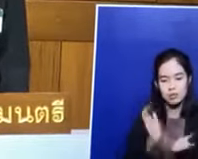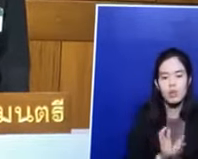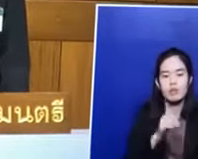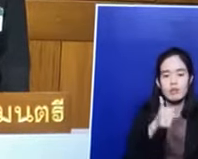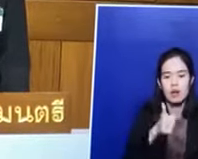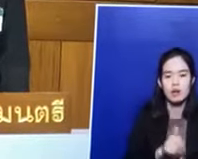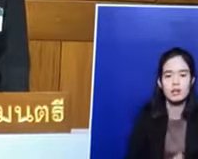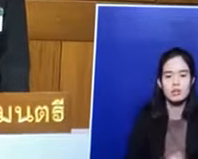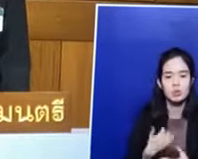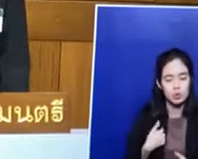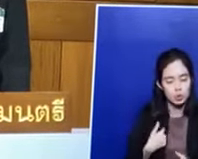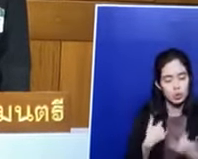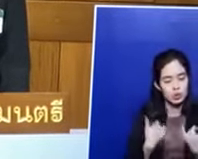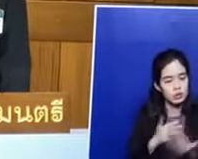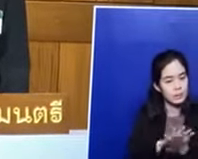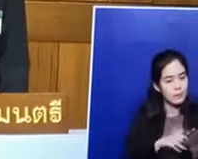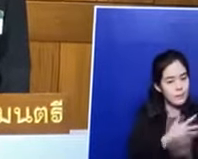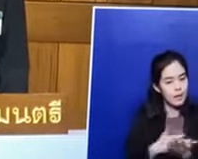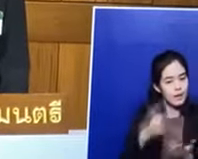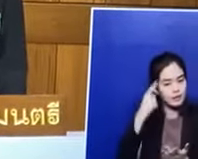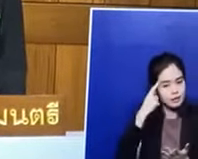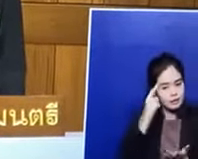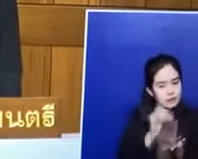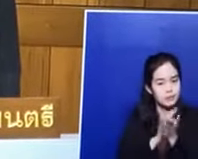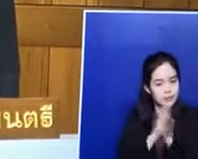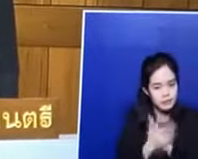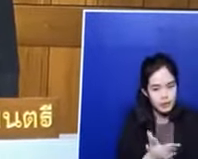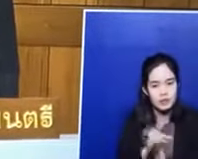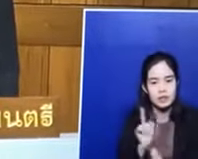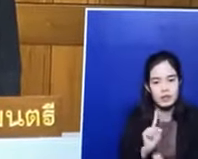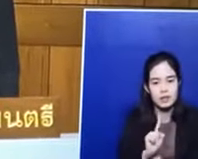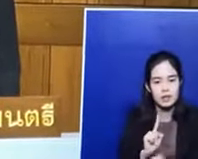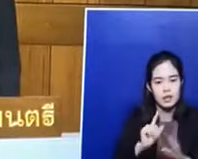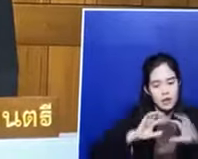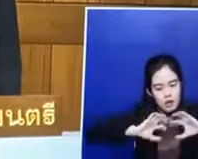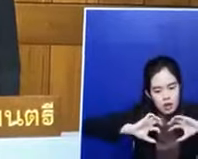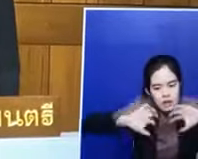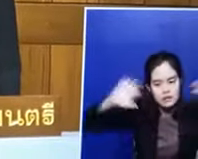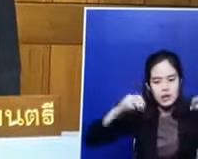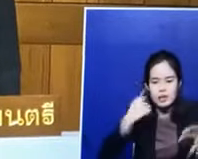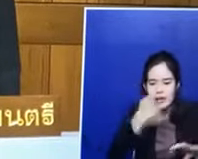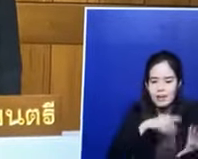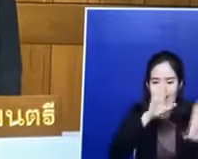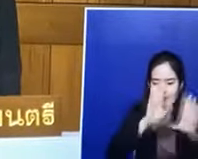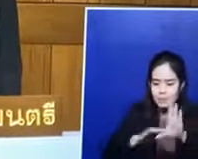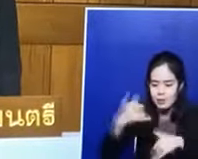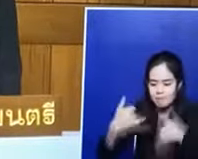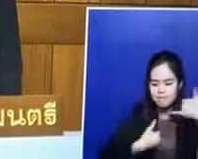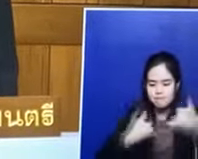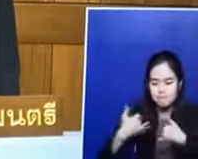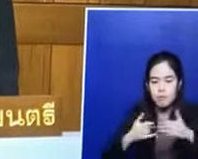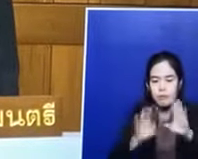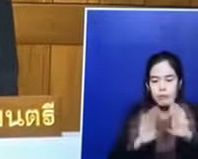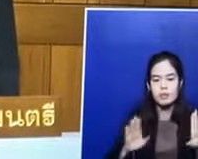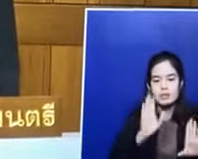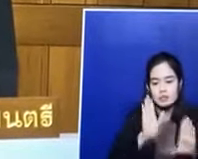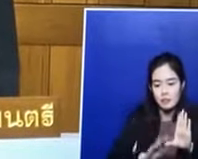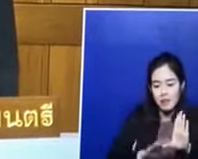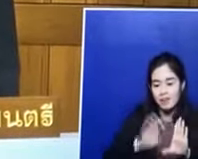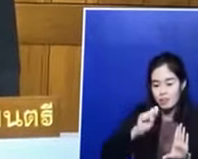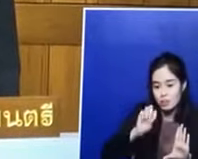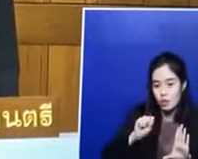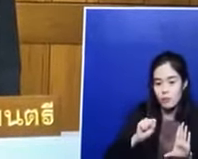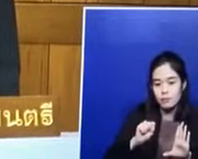การจัดหากำลังพลเข้าในการเป็นข้าราชการคือเดิมนั้นก็เปิดสอบทั่วไปเข้ามาแล้วก็บ